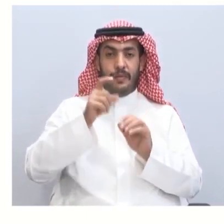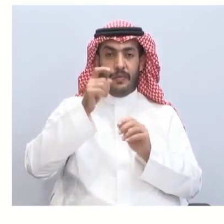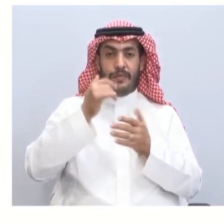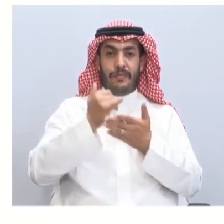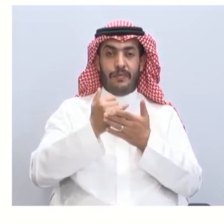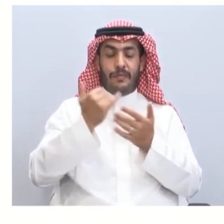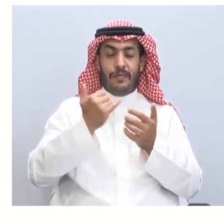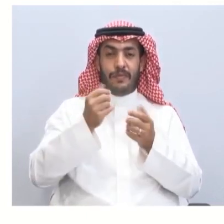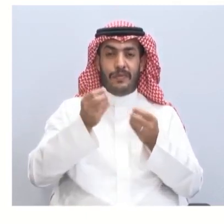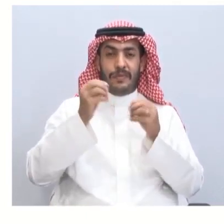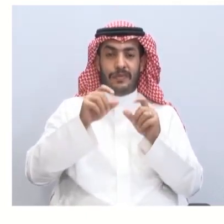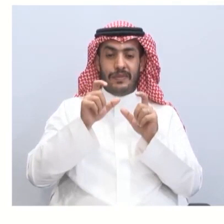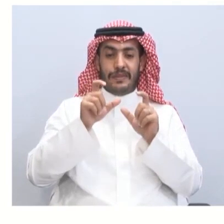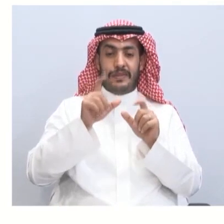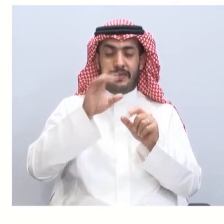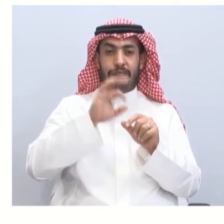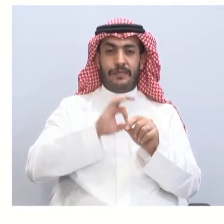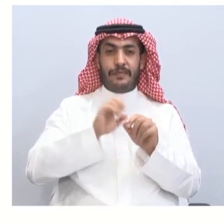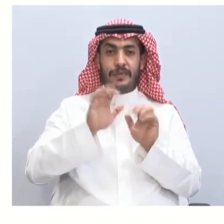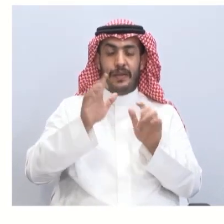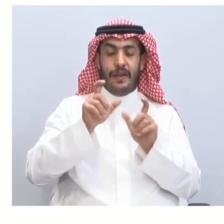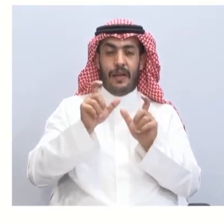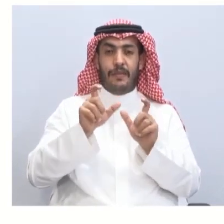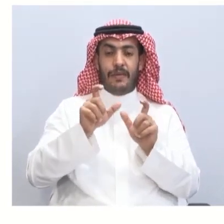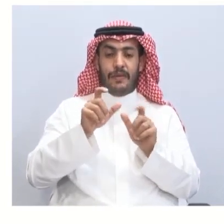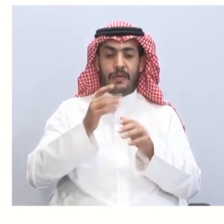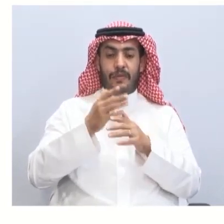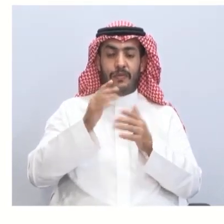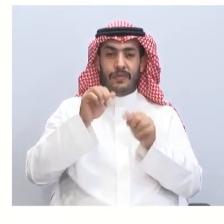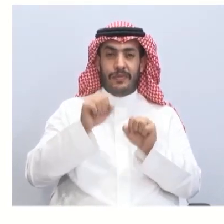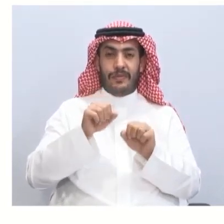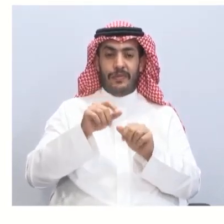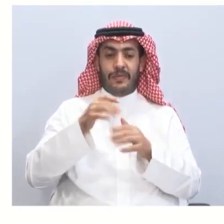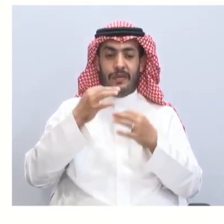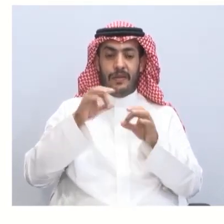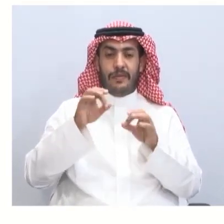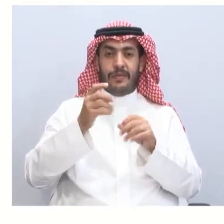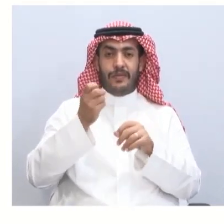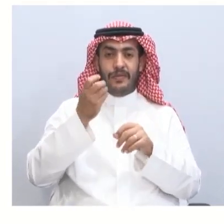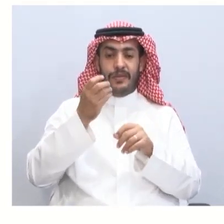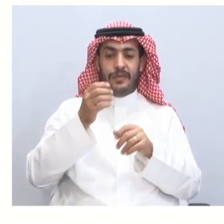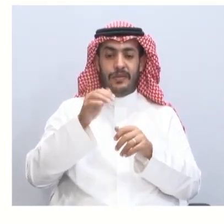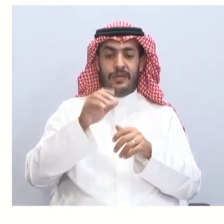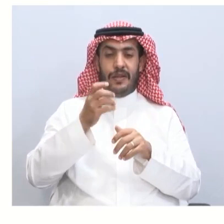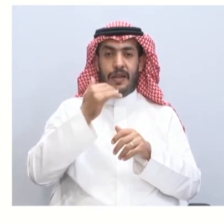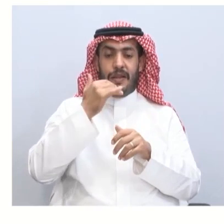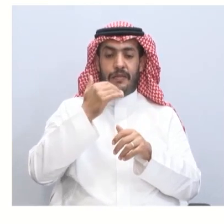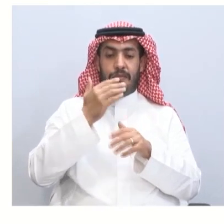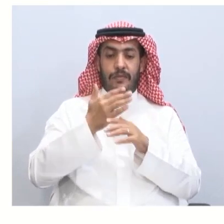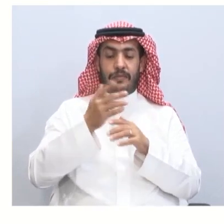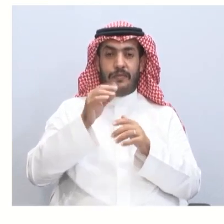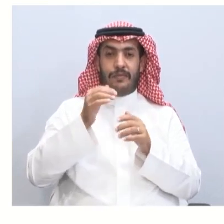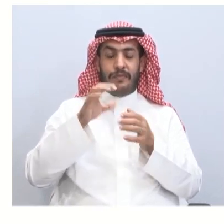حريصا شديد الحرص رحمه الله على نشر الامن والاستقرار على عموم الجزيره او شبه زيره العربيه